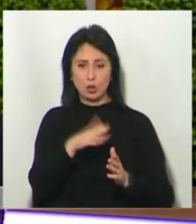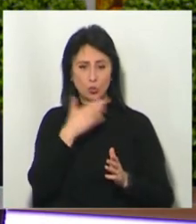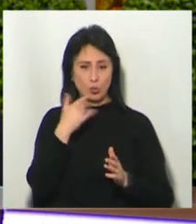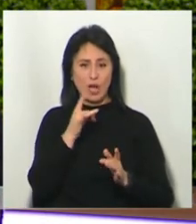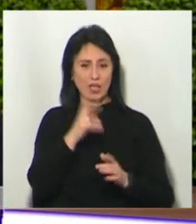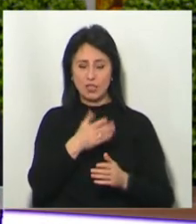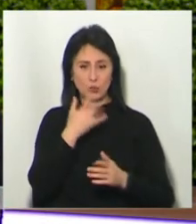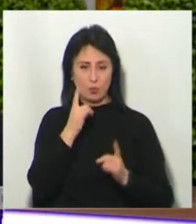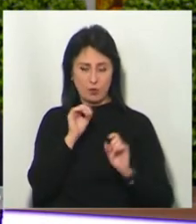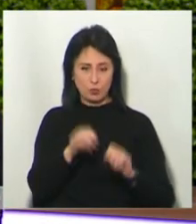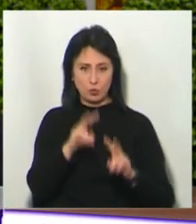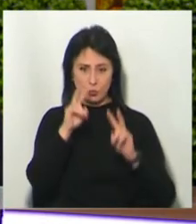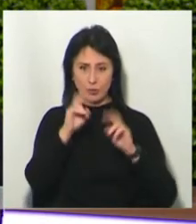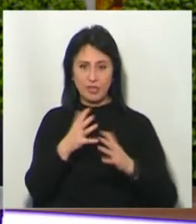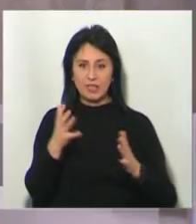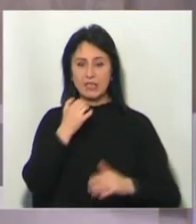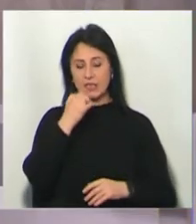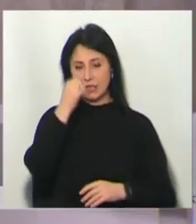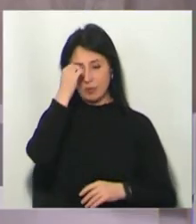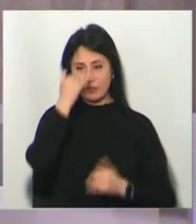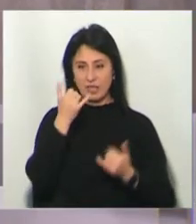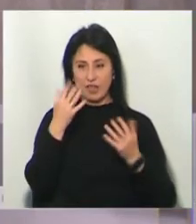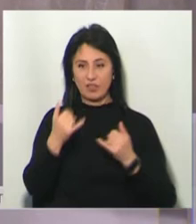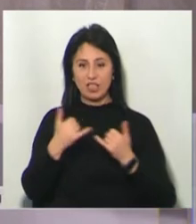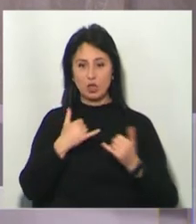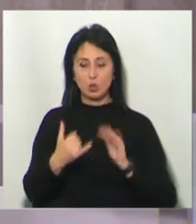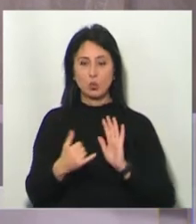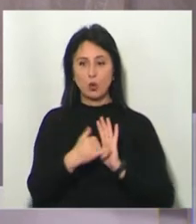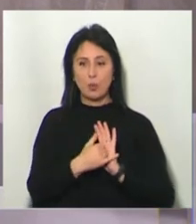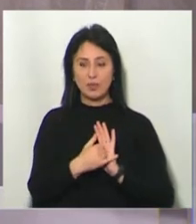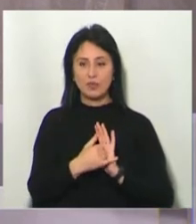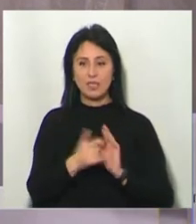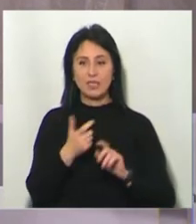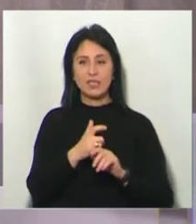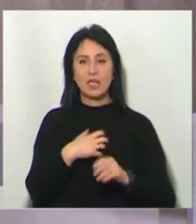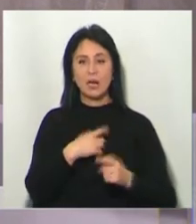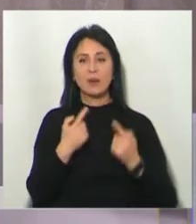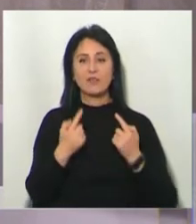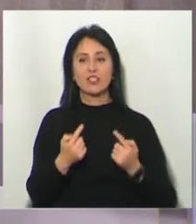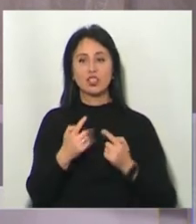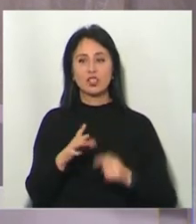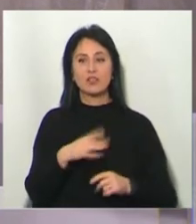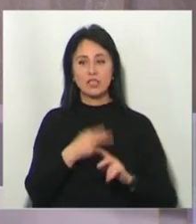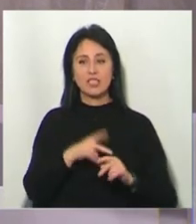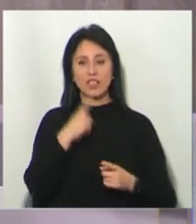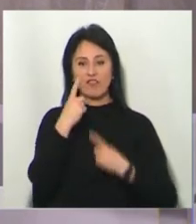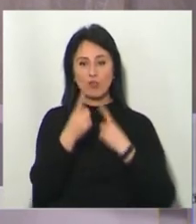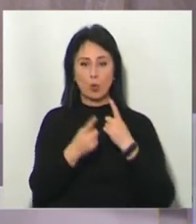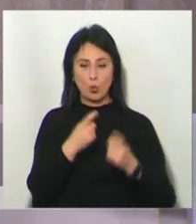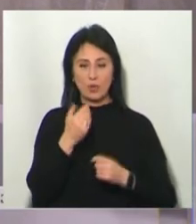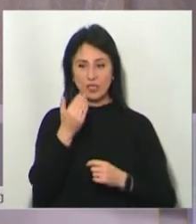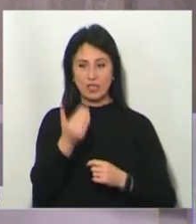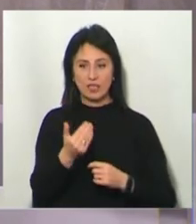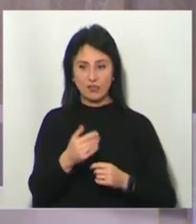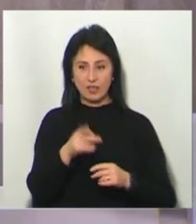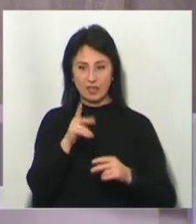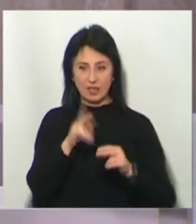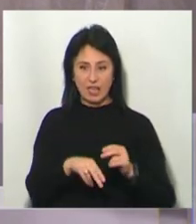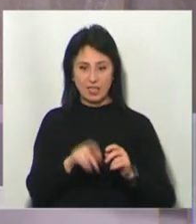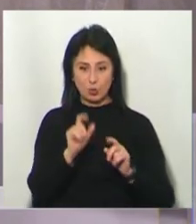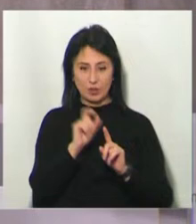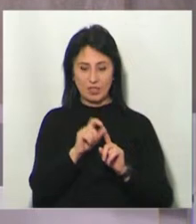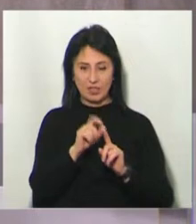რისკების შემცვლას. Ძალიან დიდი მადლობა დღევანდელი სტუმრობისთვის და ძალიან მნიშვნელოვანი იყო ის ინფორმაცია, რომელიც თქვენ